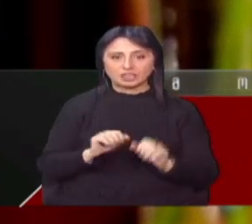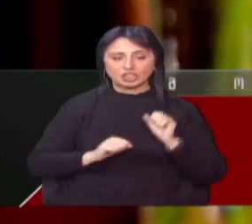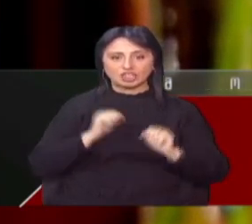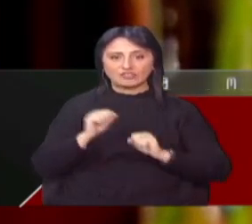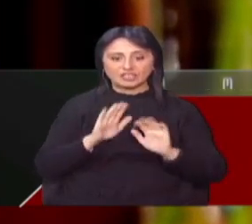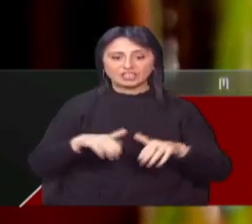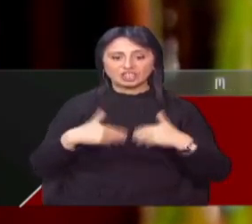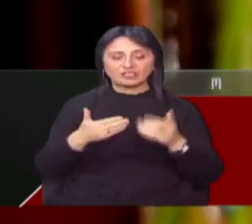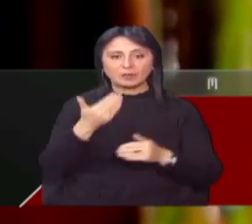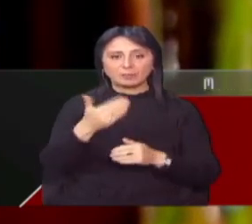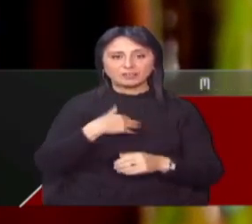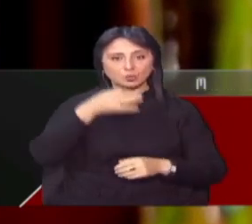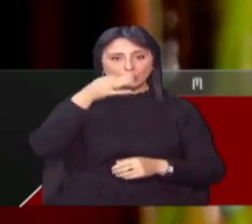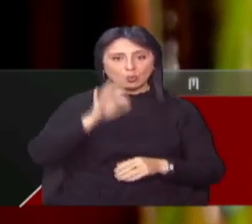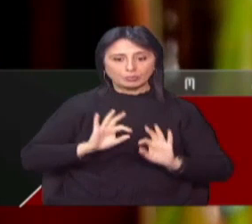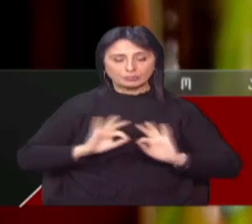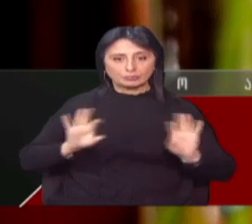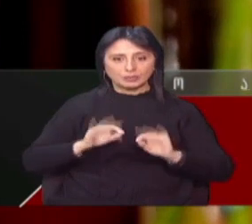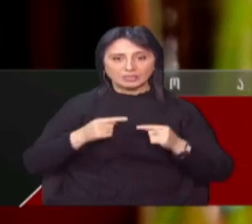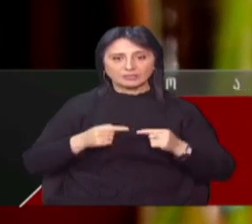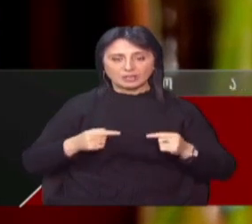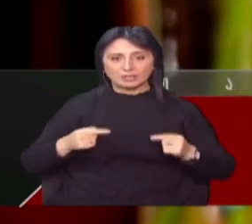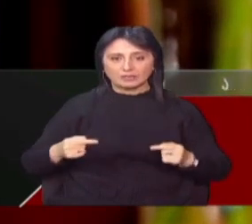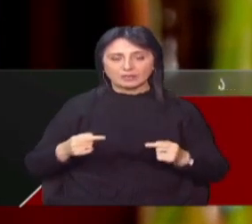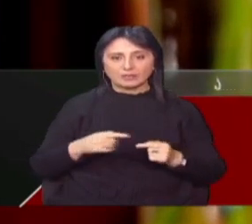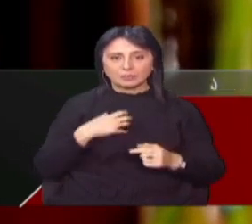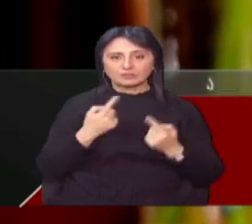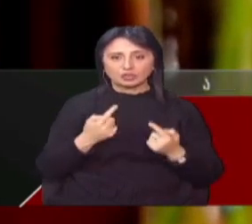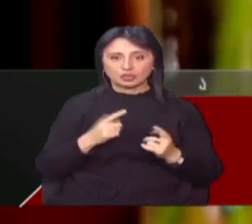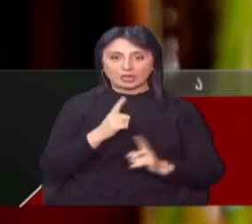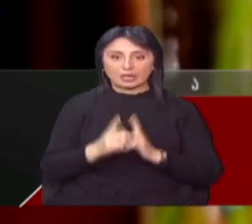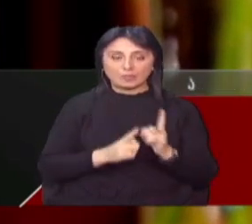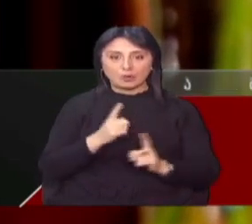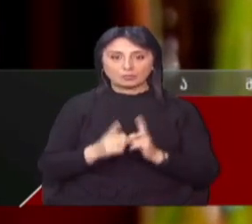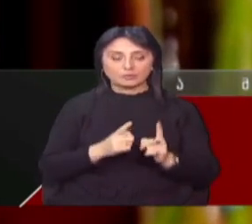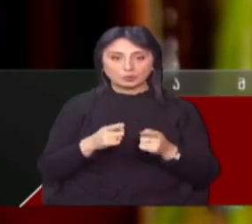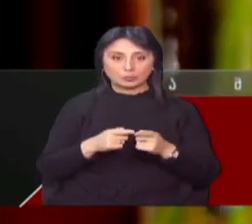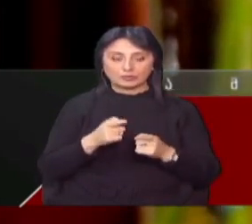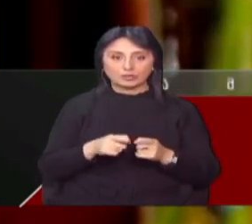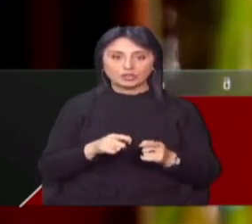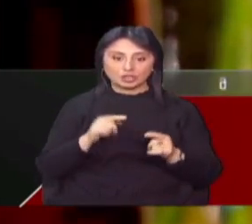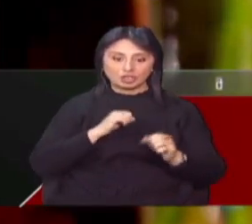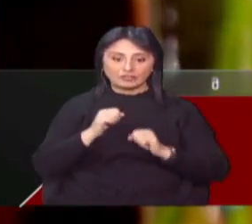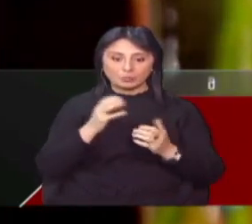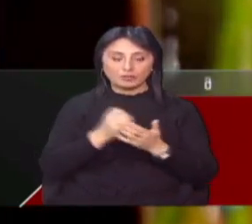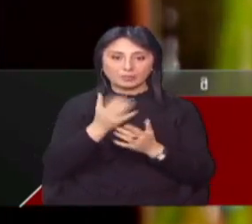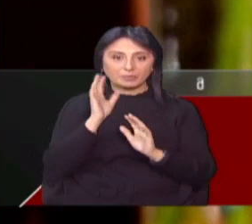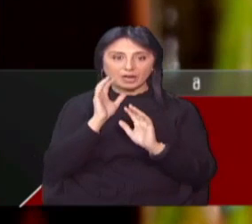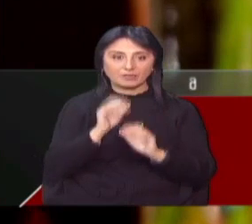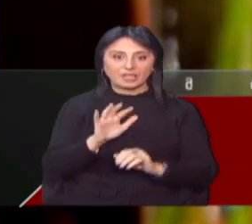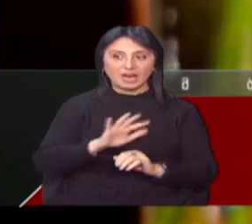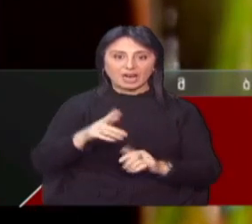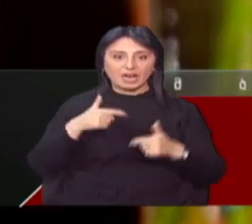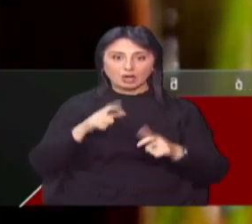შევეცდებით შევთავაზოთ მათ ჩვენი გამოცდილების გაზიარება სხვადასხვა მნიშვნელოვანი ანი რეფორმების კუთხით და შევესებით მოვიპოვოთ მათი მხარდაჭერა